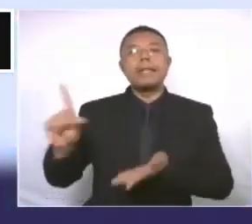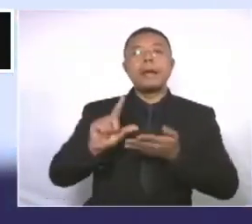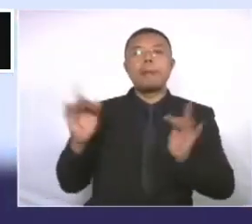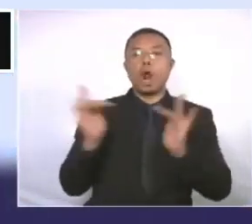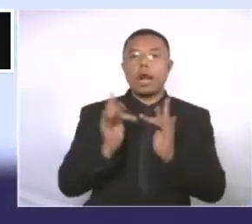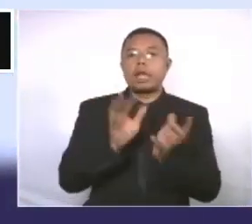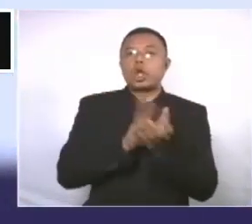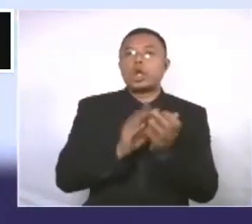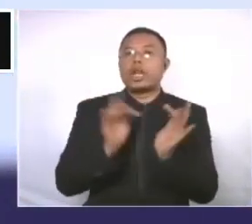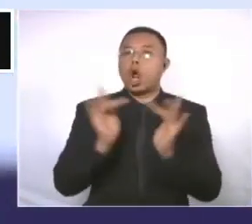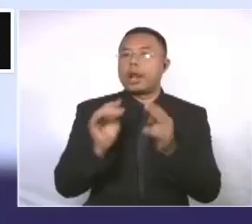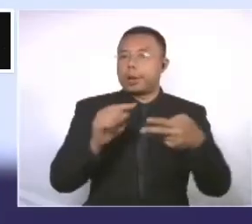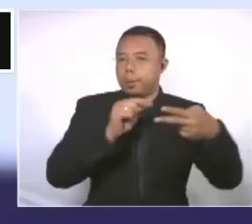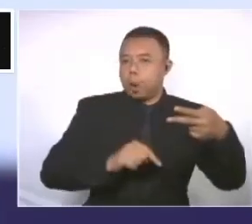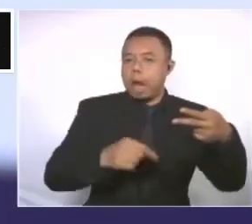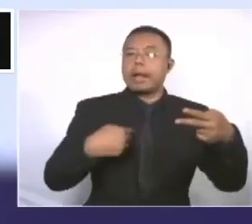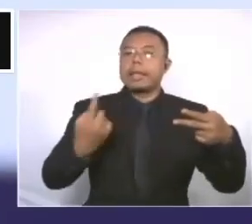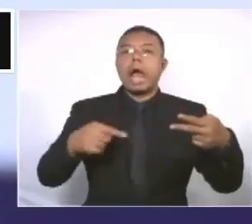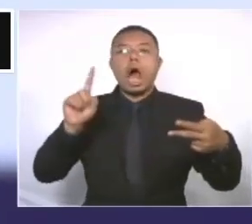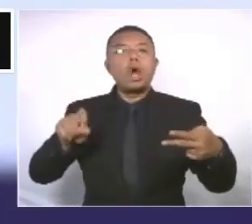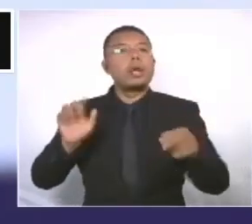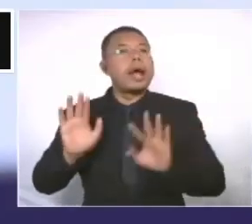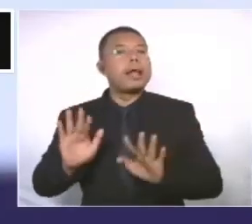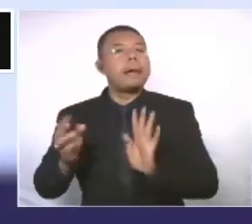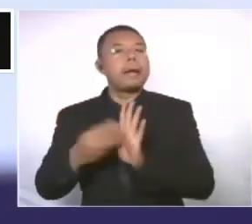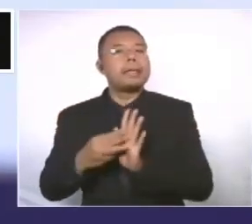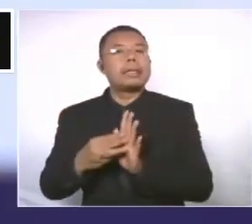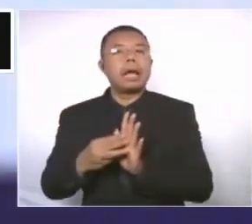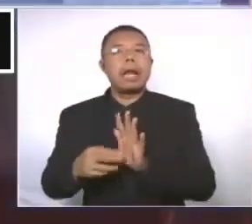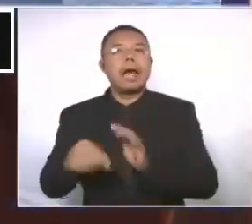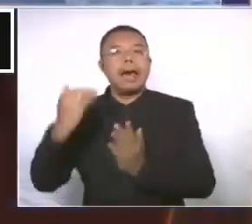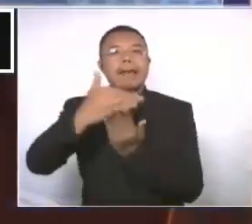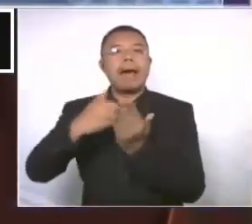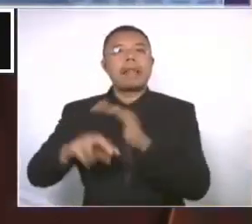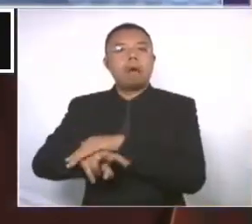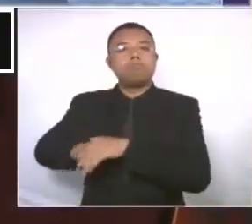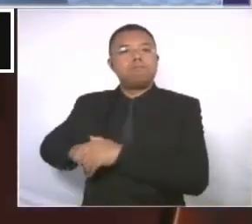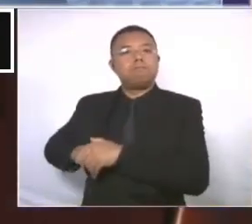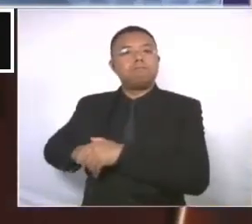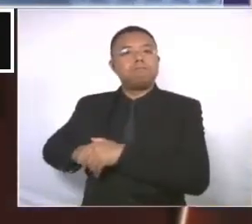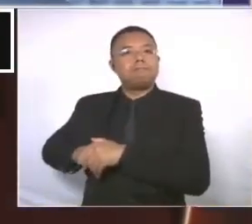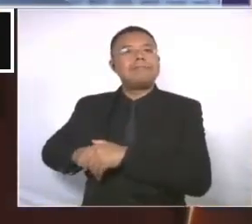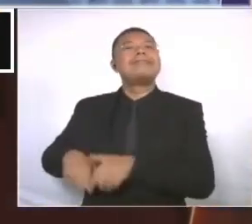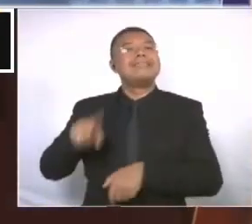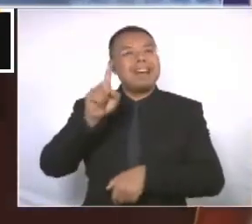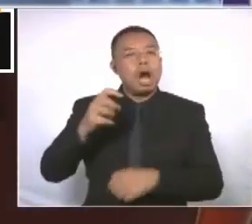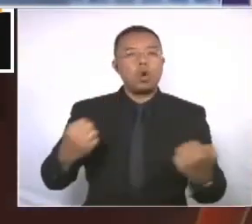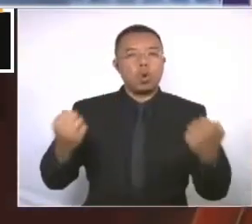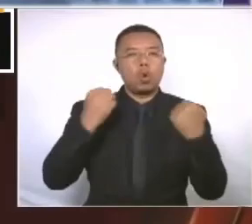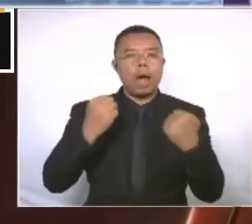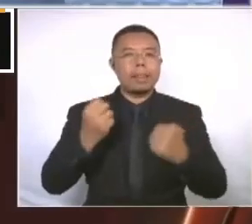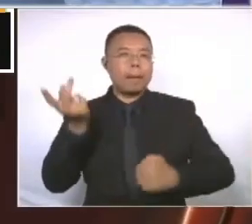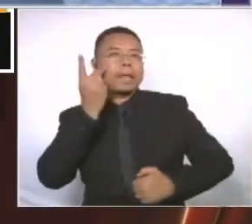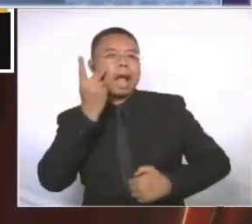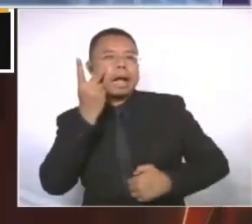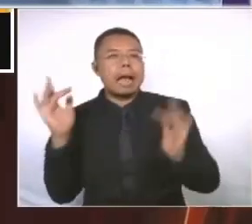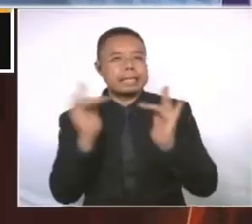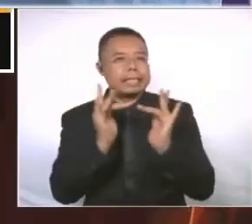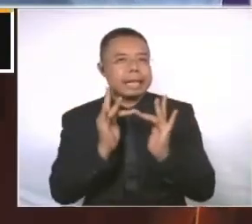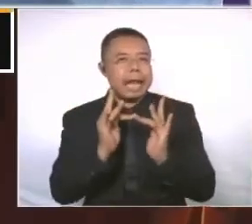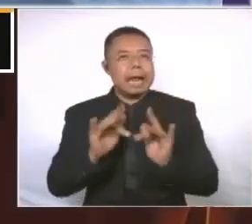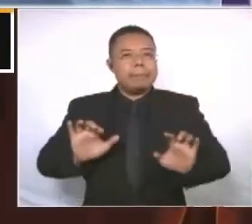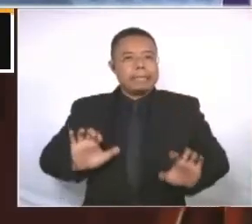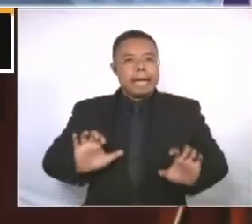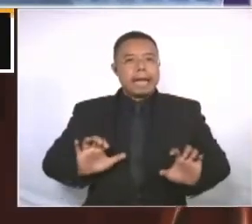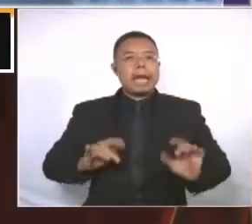dan judi online Kita juga harus hati-hati untuk masalah pencurian data untuk itu harus kita kuatkan cyber Security dan cyber defense